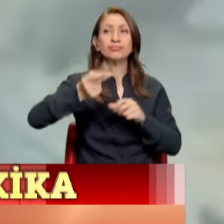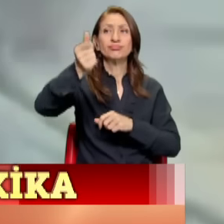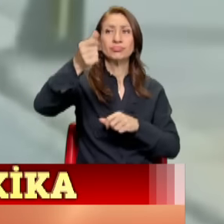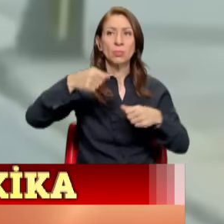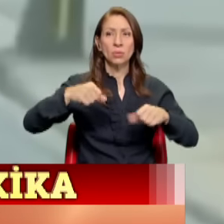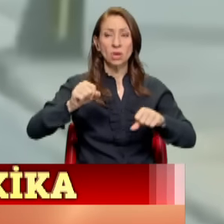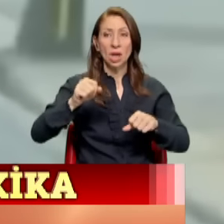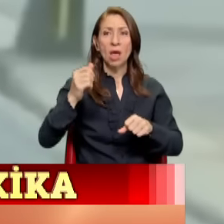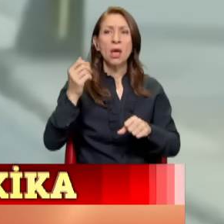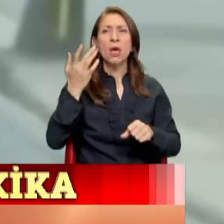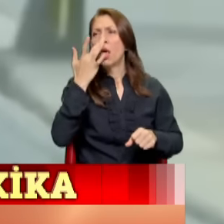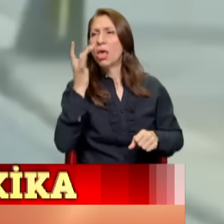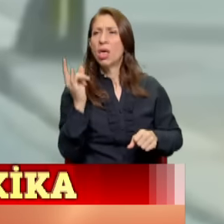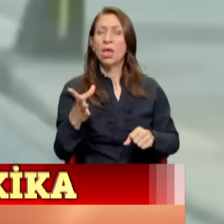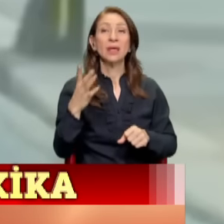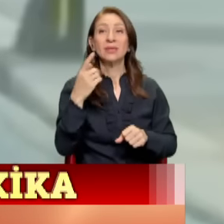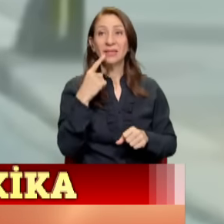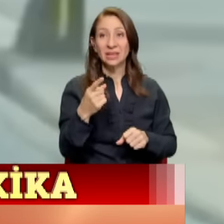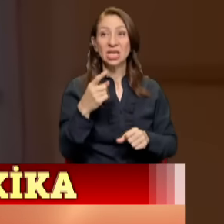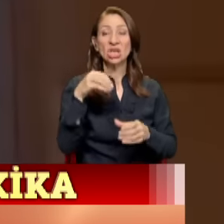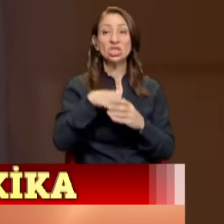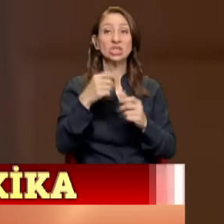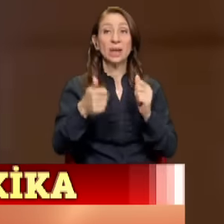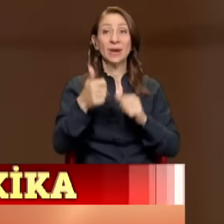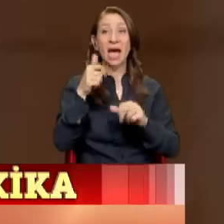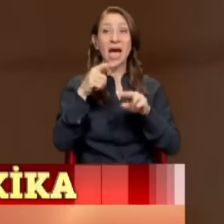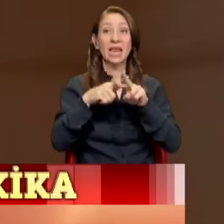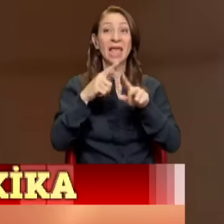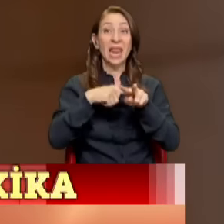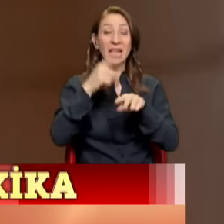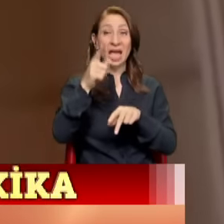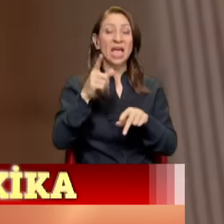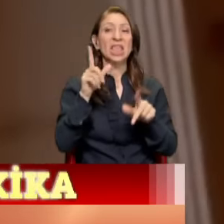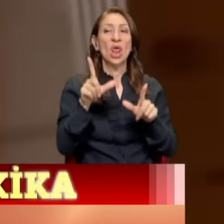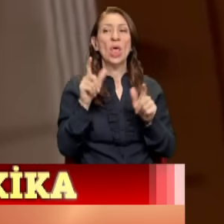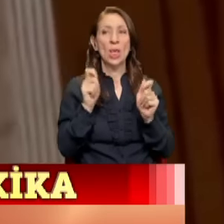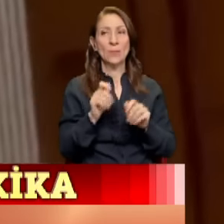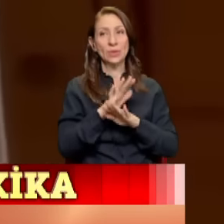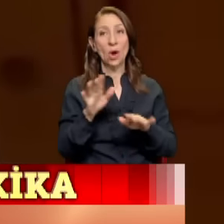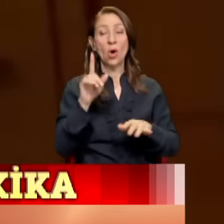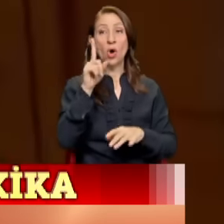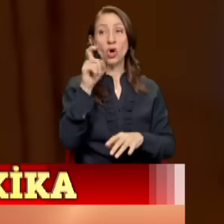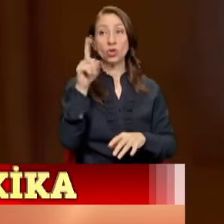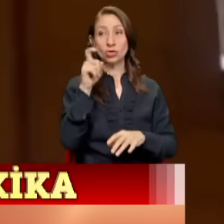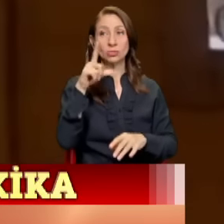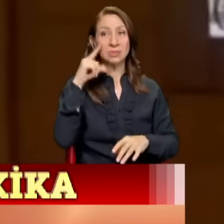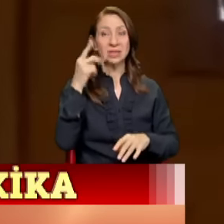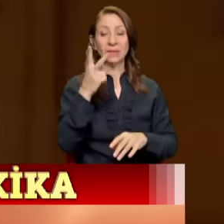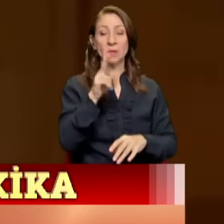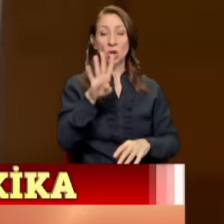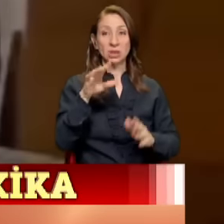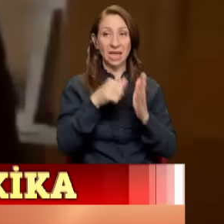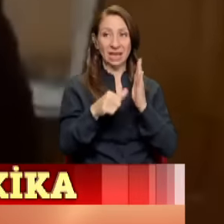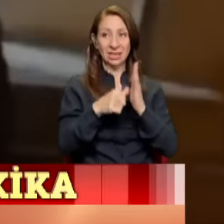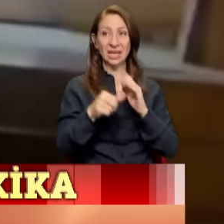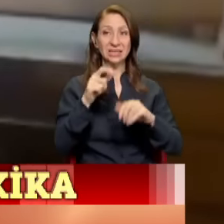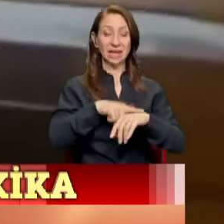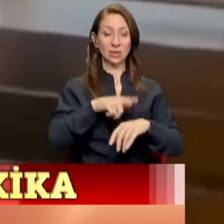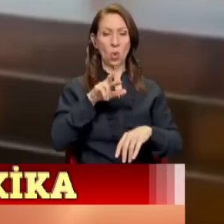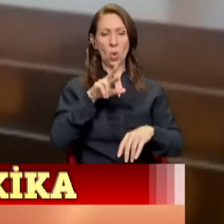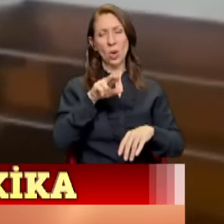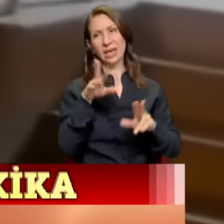gitmişlerdi arkalarına bakmadan dedi ki İçişleri Bakanı Ali Yerlikaya Gereği yapıldı 19 Mayıs 2024 tarihinde saat